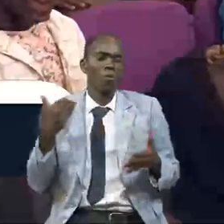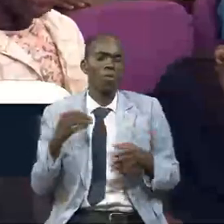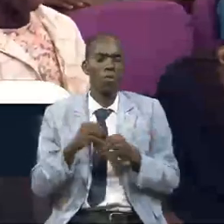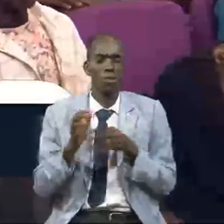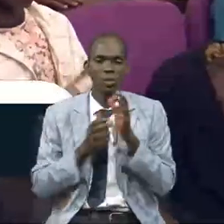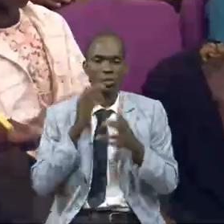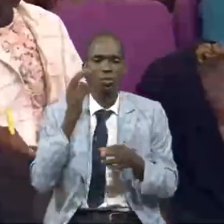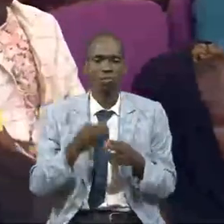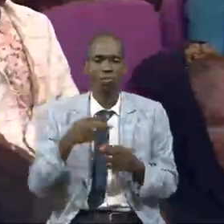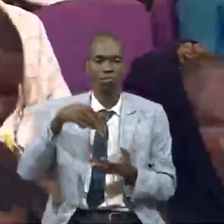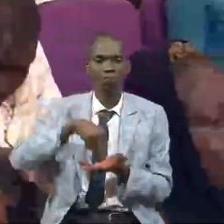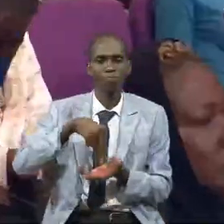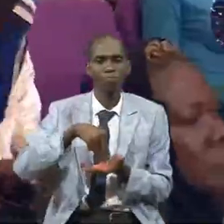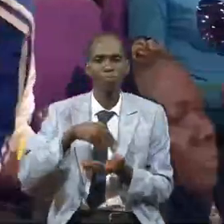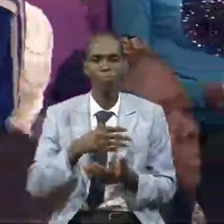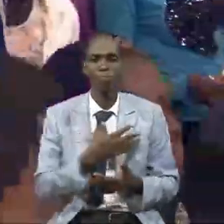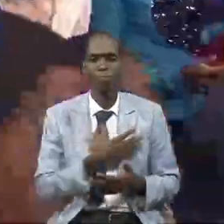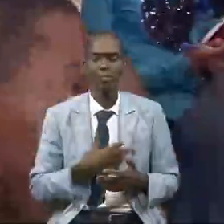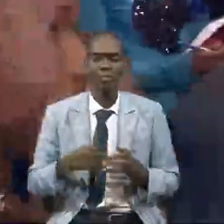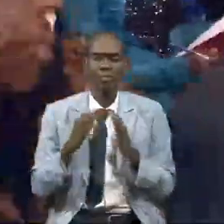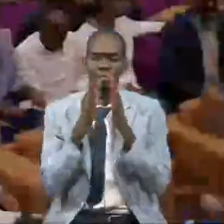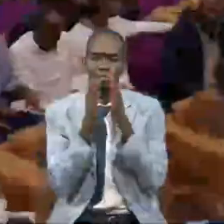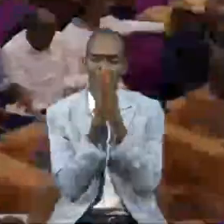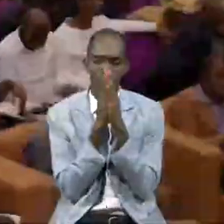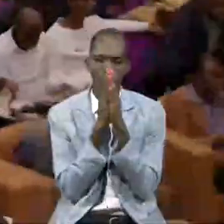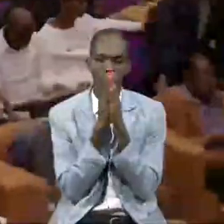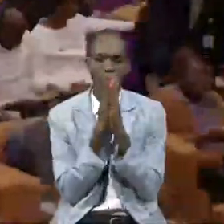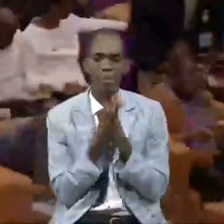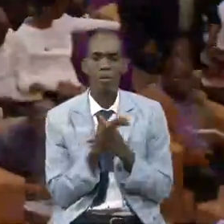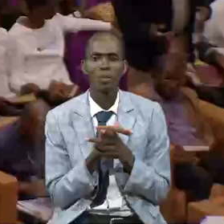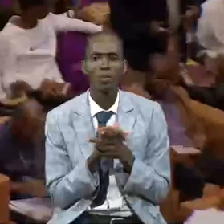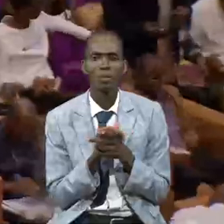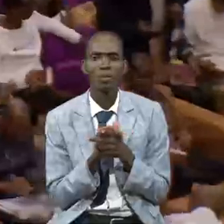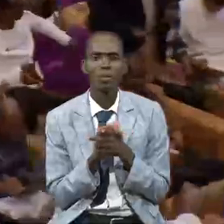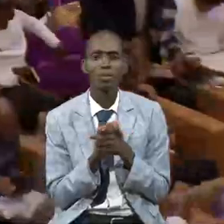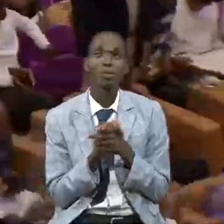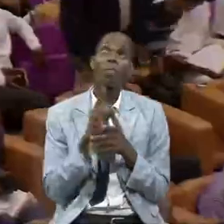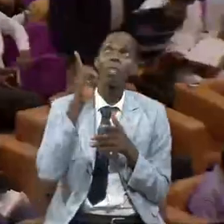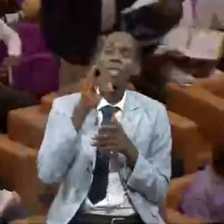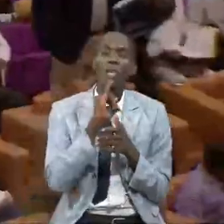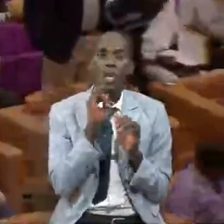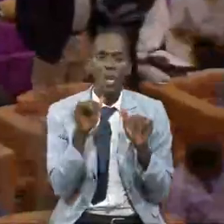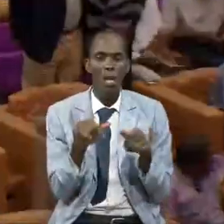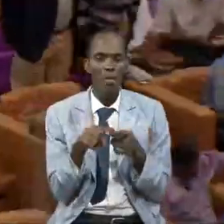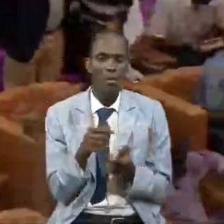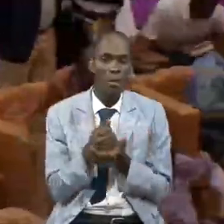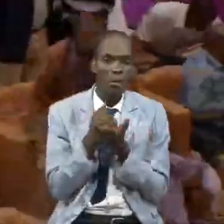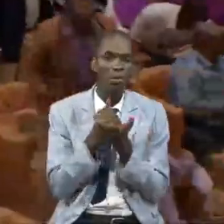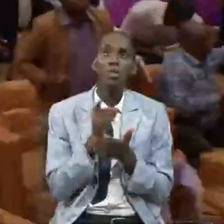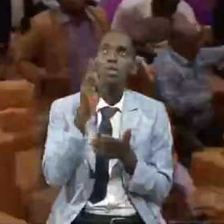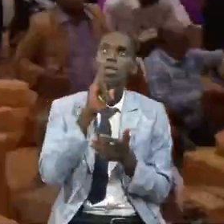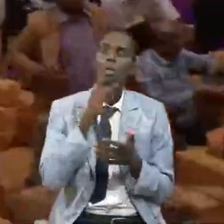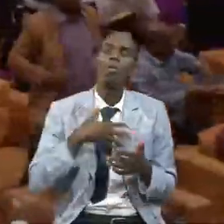de Jésus. Tenons-nous debout maintenant et parlons au Seigneur dans la prière. Il est capable de nous